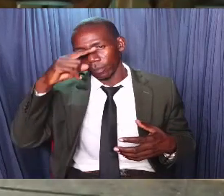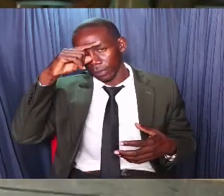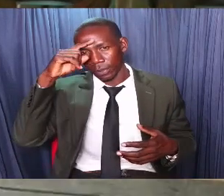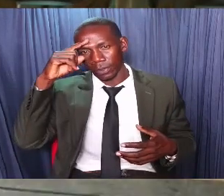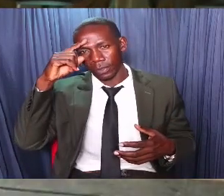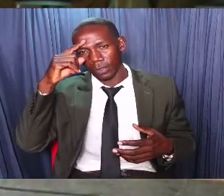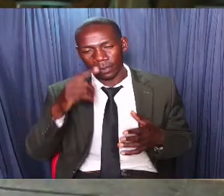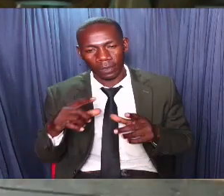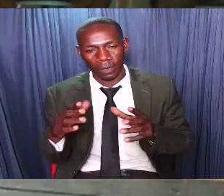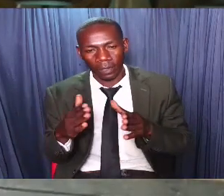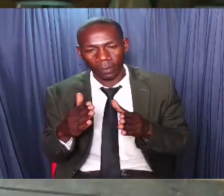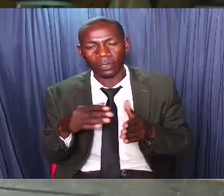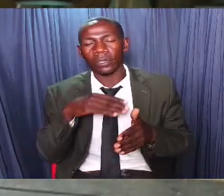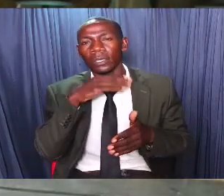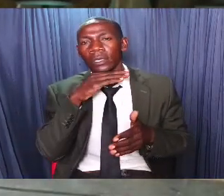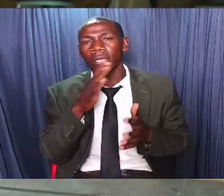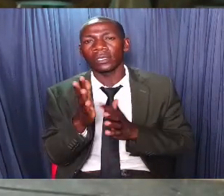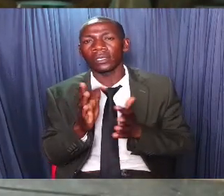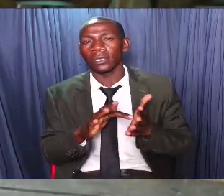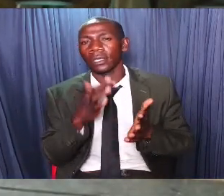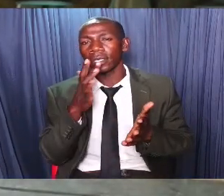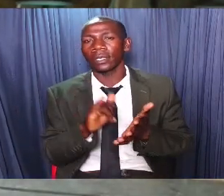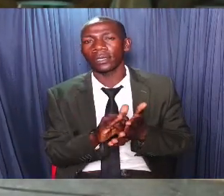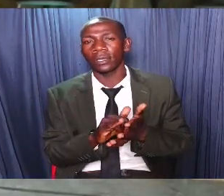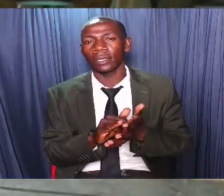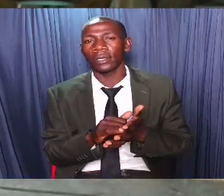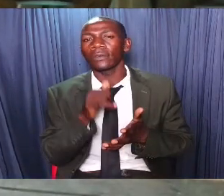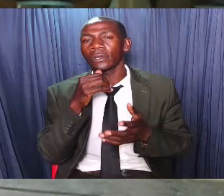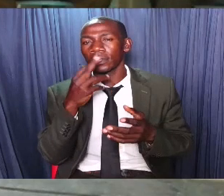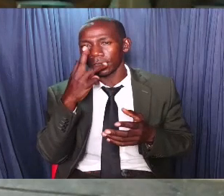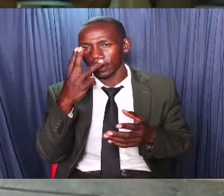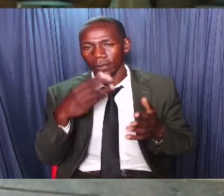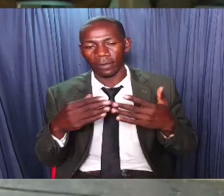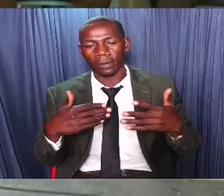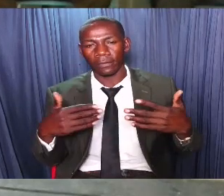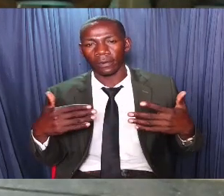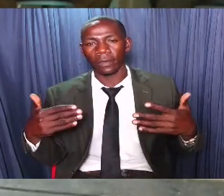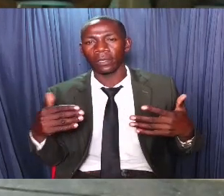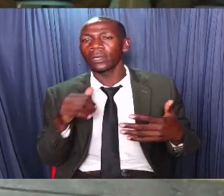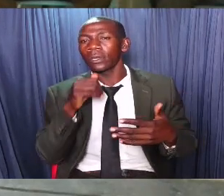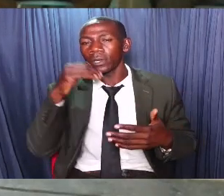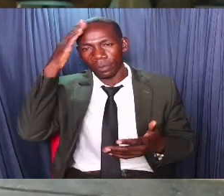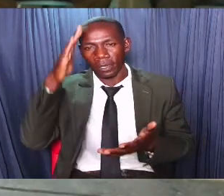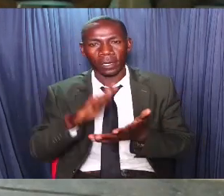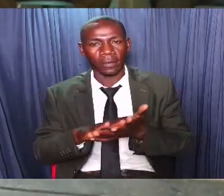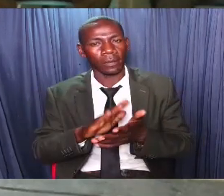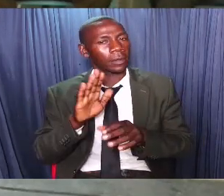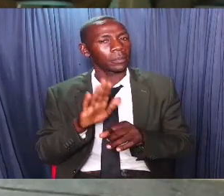alikuwa kufani. Basi Yesu akamwambia, msipoona ishara na maajabu hamtaamini